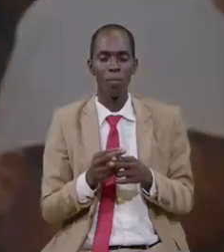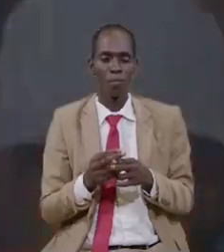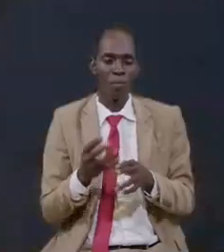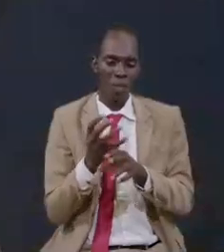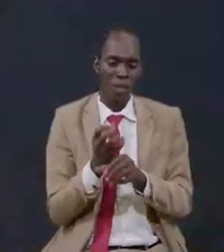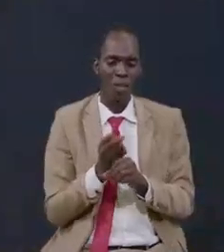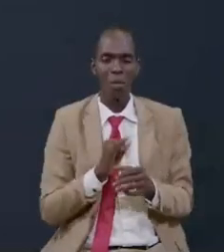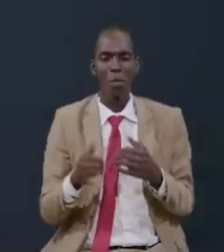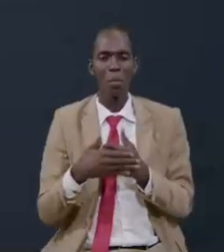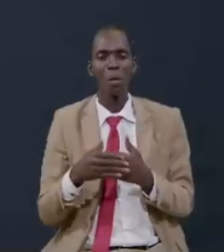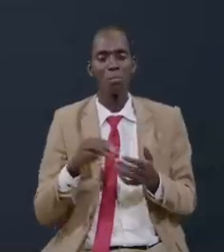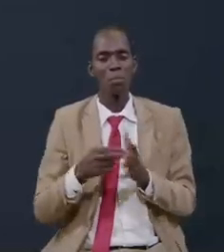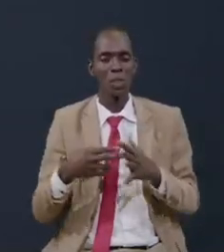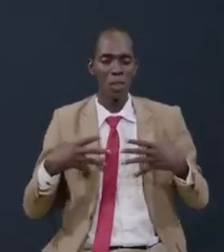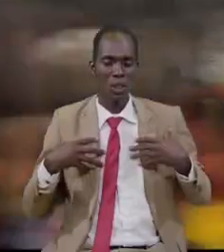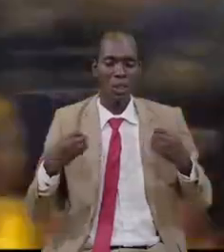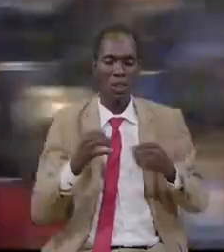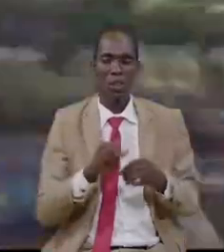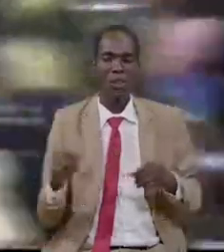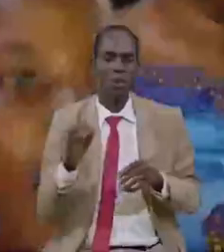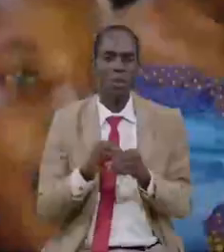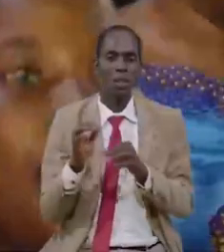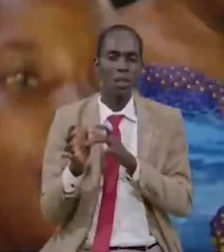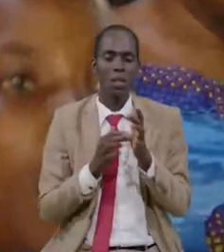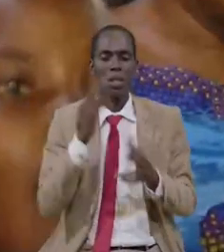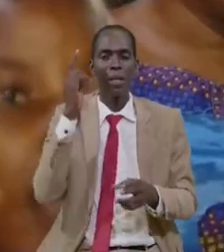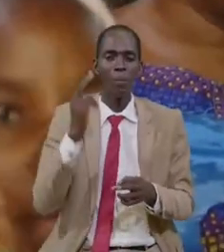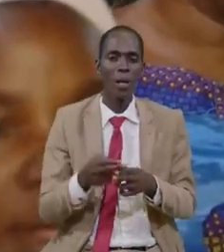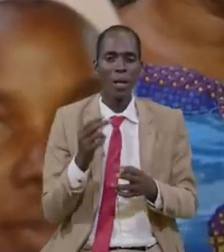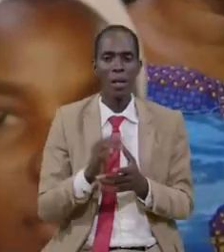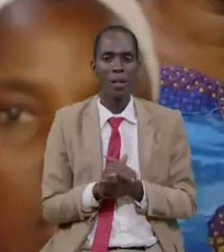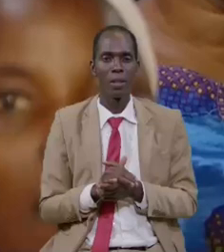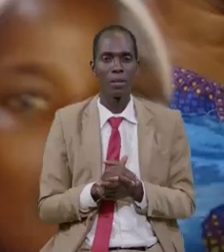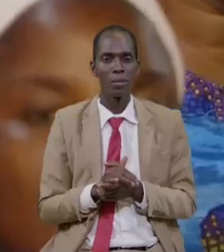Guérison, rétablissement, au nom de Jésus.